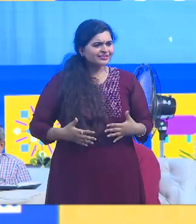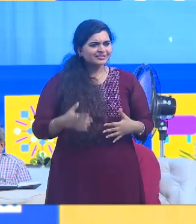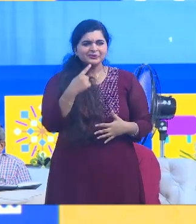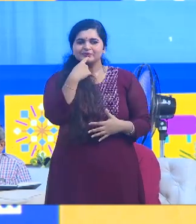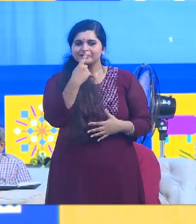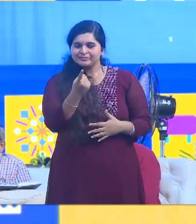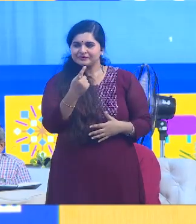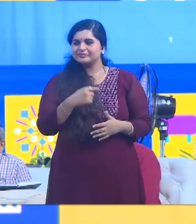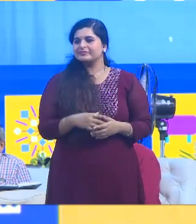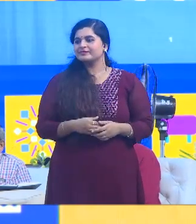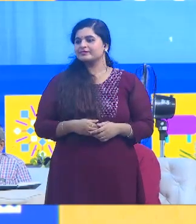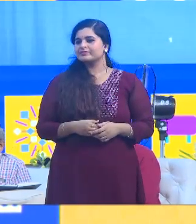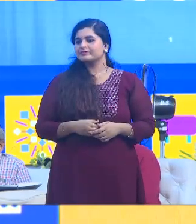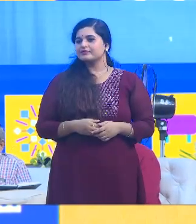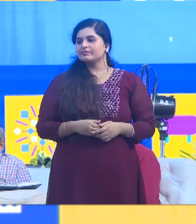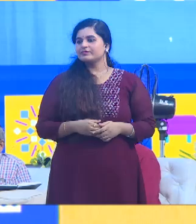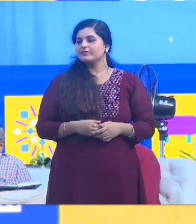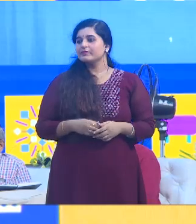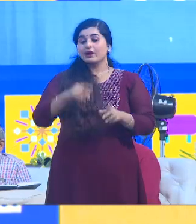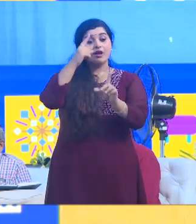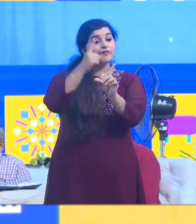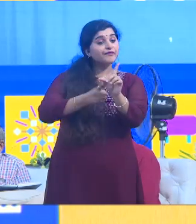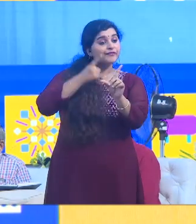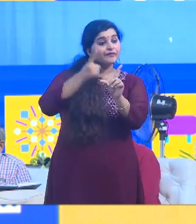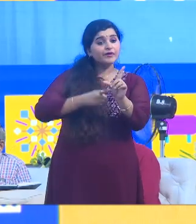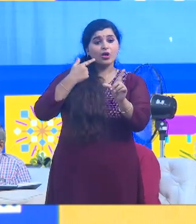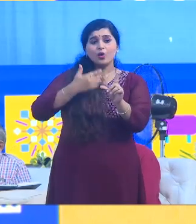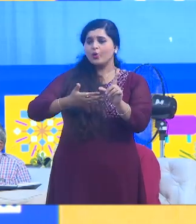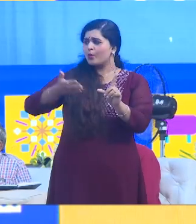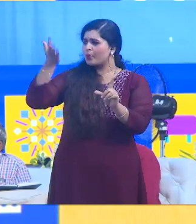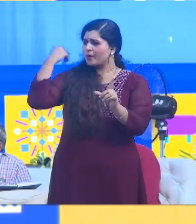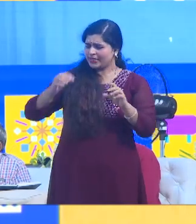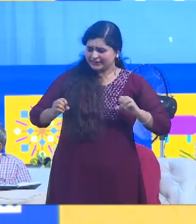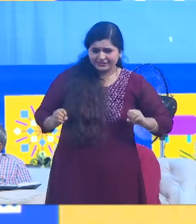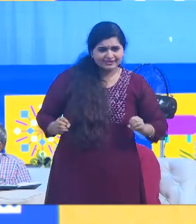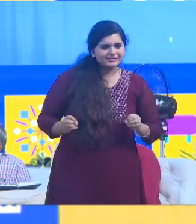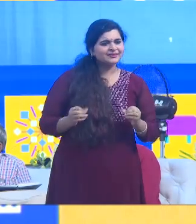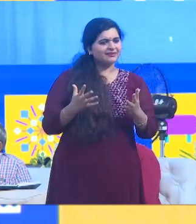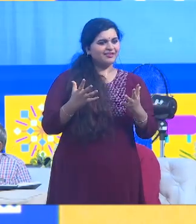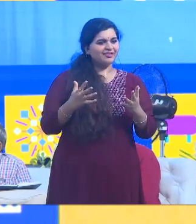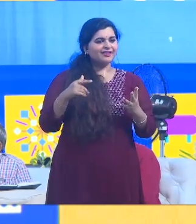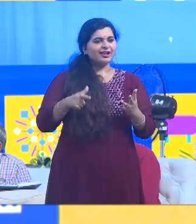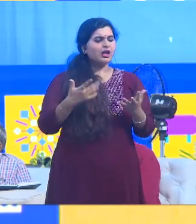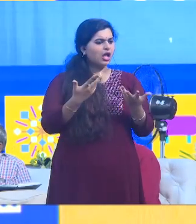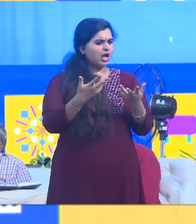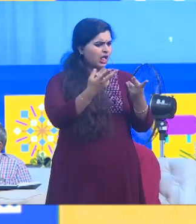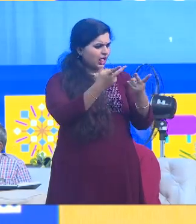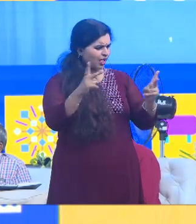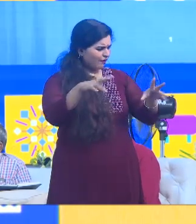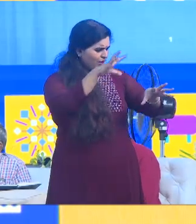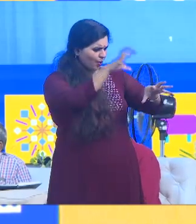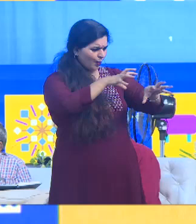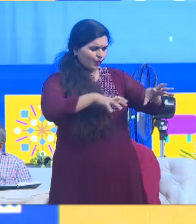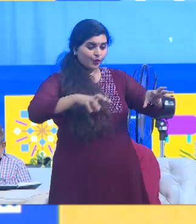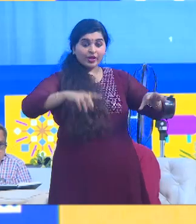നമുക്ക് കഴിഞ്ഞ നൂറ്റാണ്ടുകളിൽ തന്നെ തുടക്കം കുറിക്കുവാൻ സാധിച്ച മറ്റ് നാട്ടുരാജ്യങ്ങളും